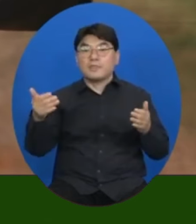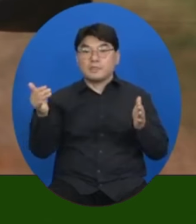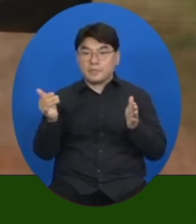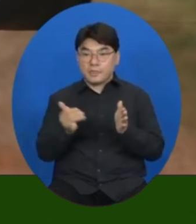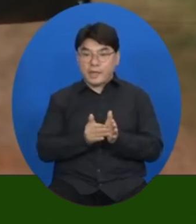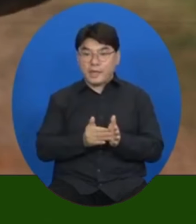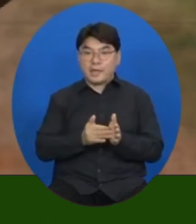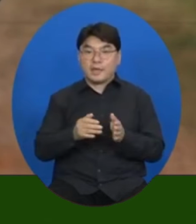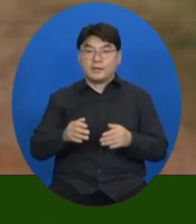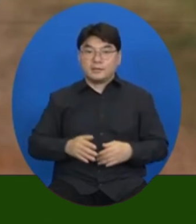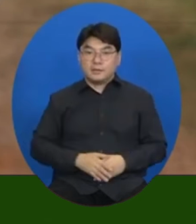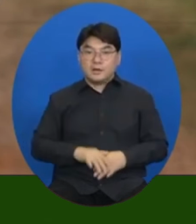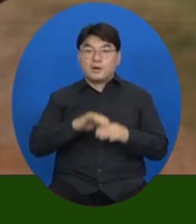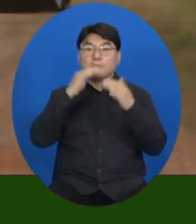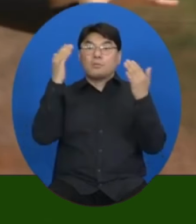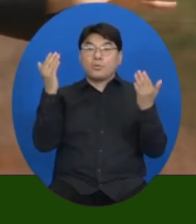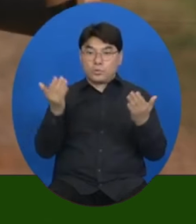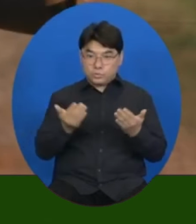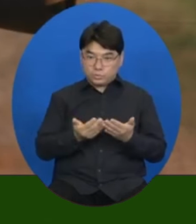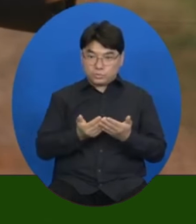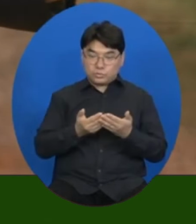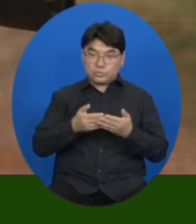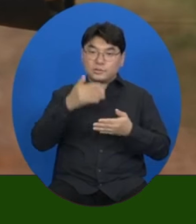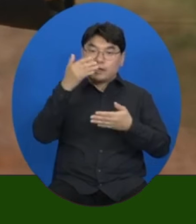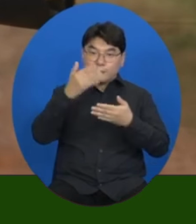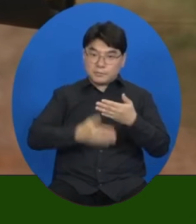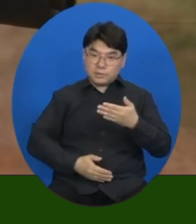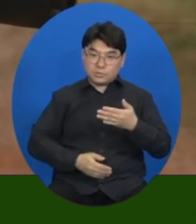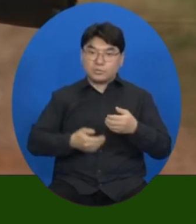떠났네 모두 다 남기고